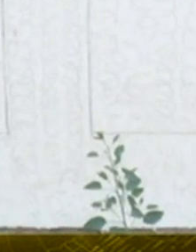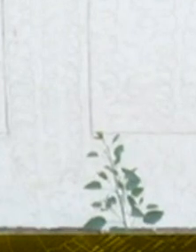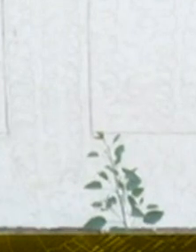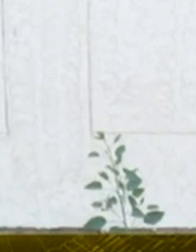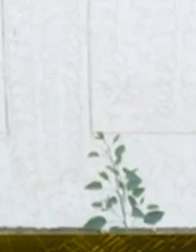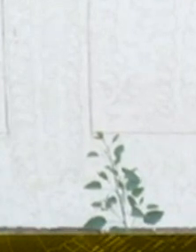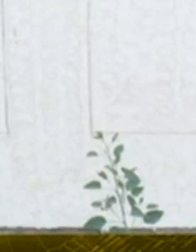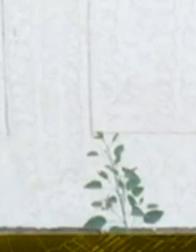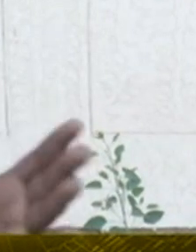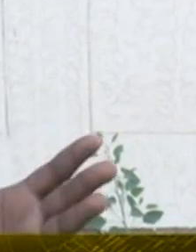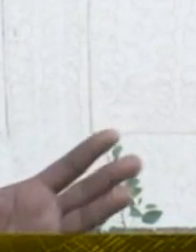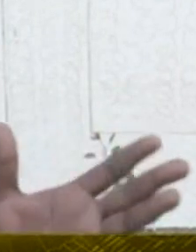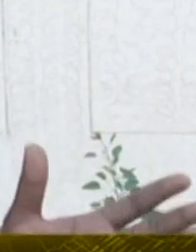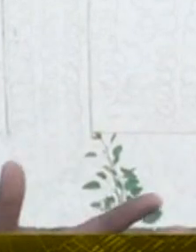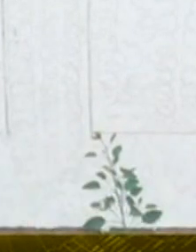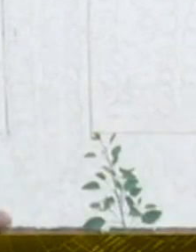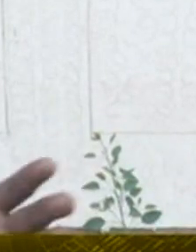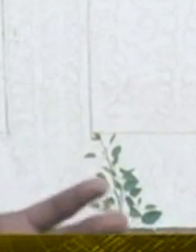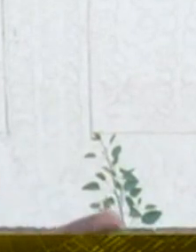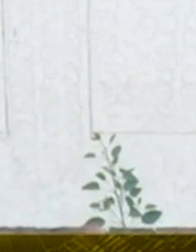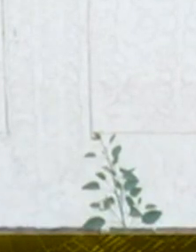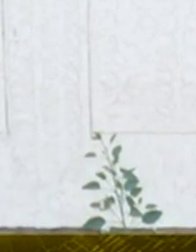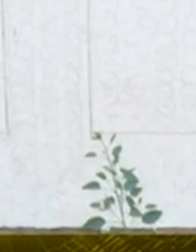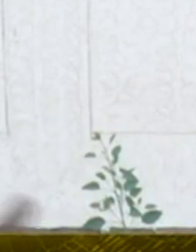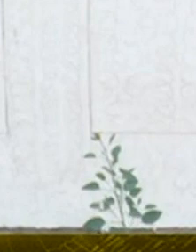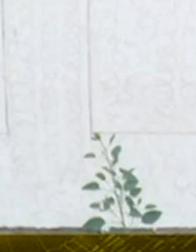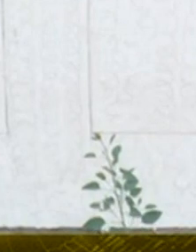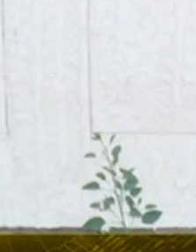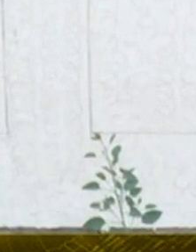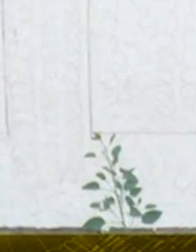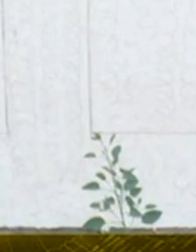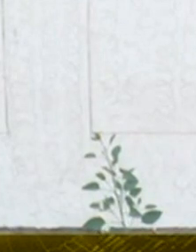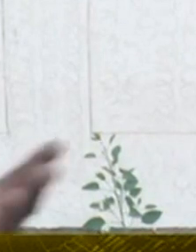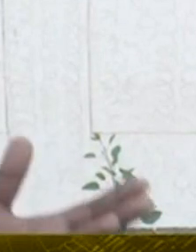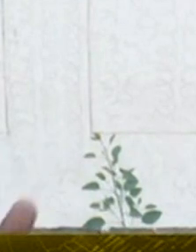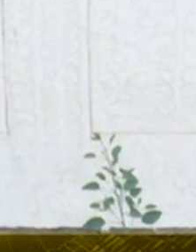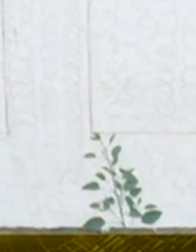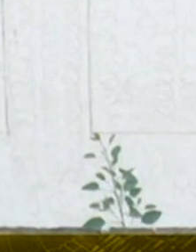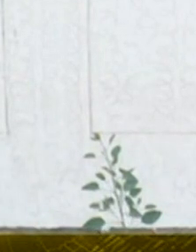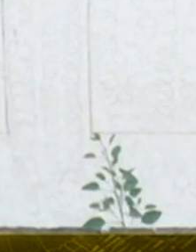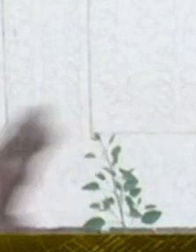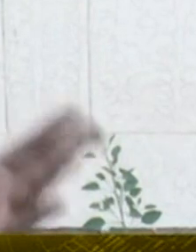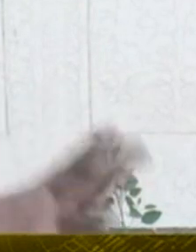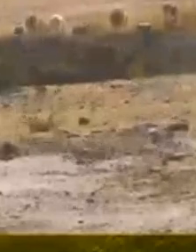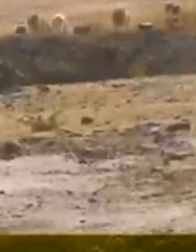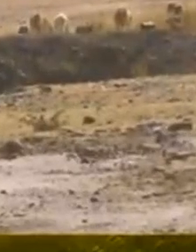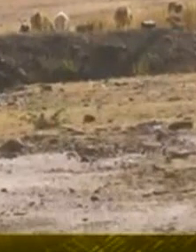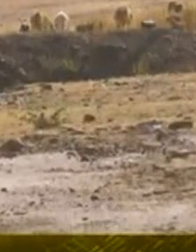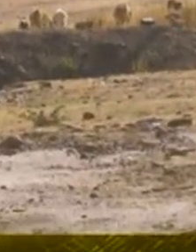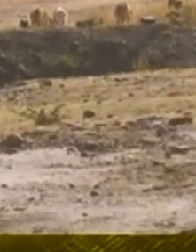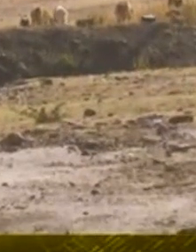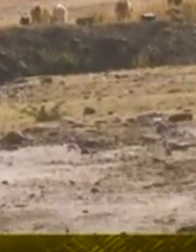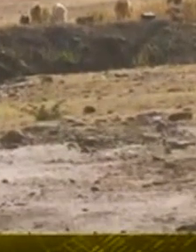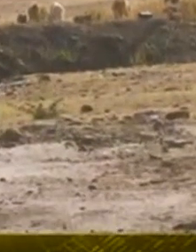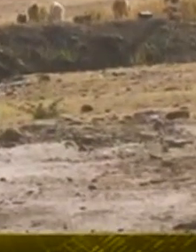زي مدلاونا شغر تو ناي سيدم حش ستاندرد زلو سيدم زي مهلاوي اوريدي تزلو نيور كنادال نخل نيرا انا كم تنخلوت كتما تاع